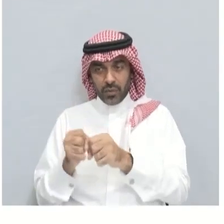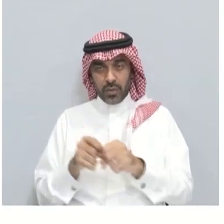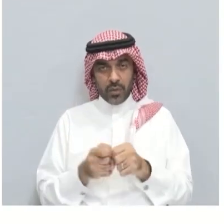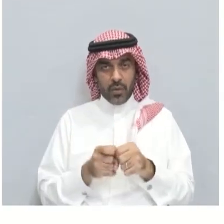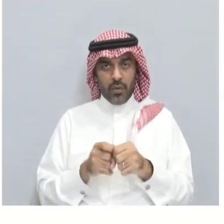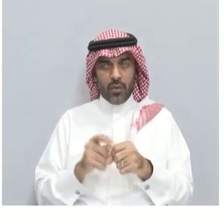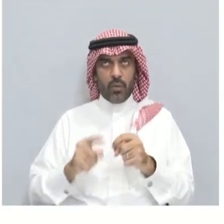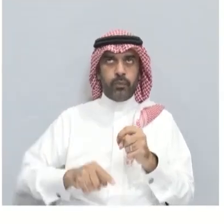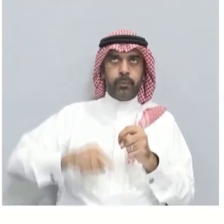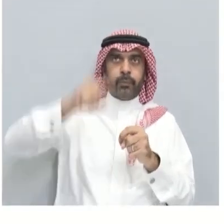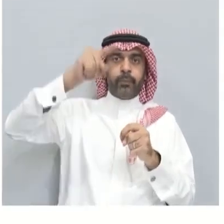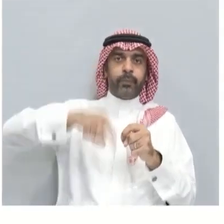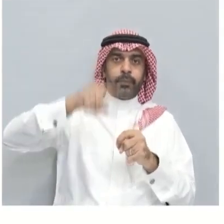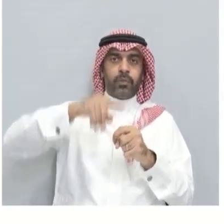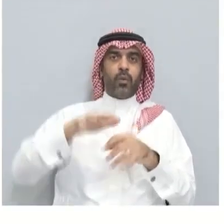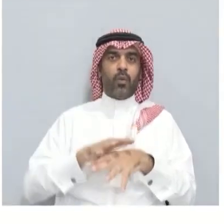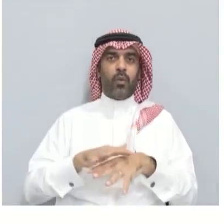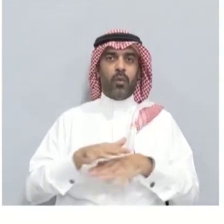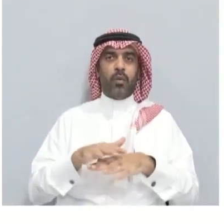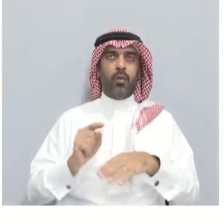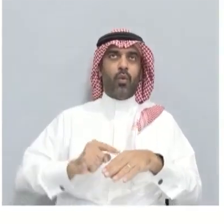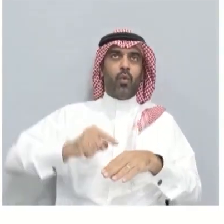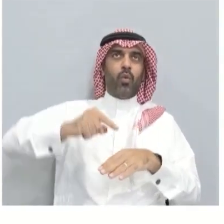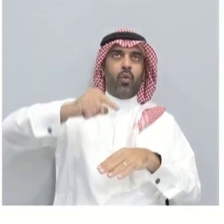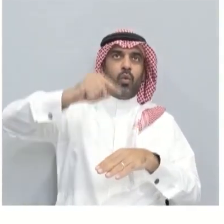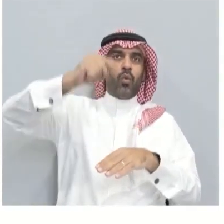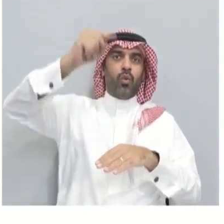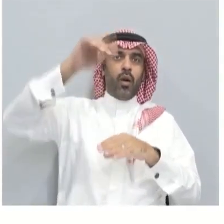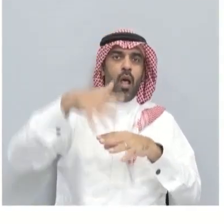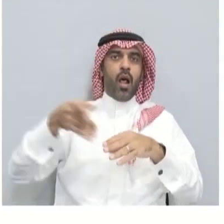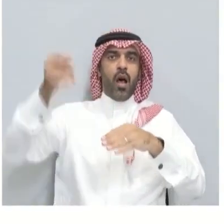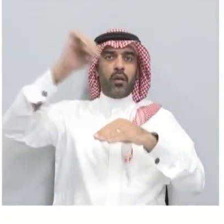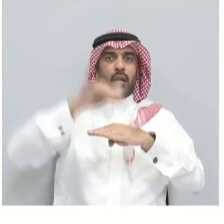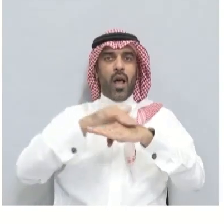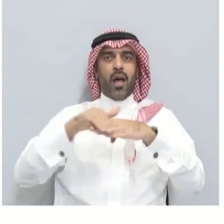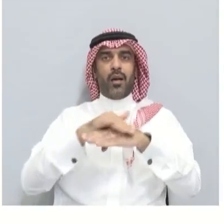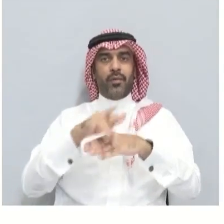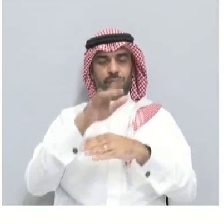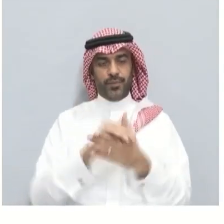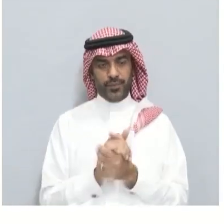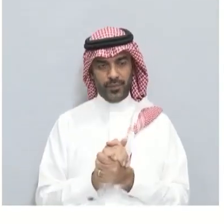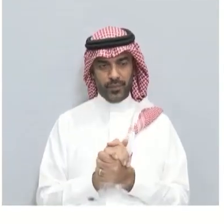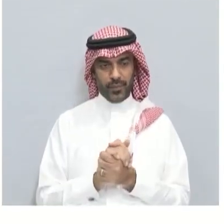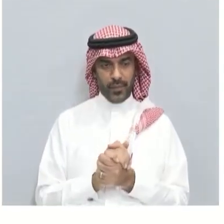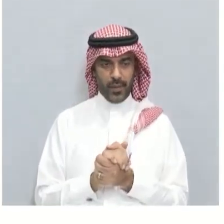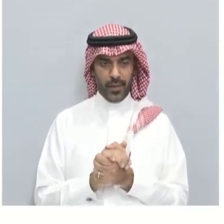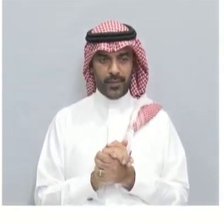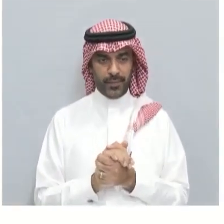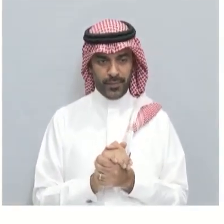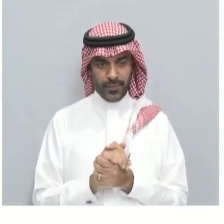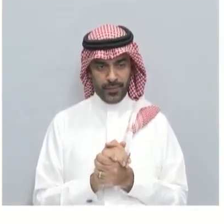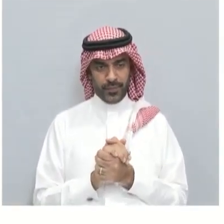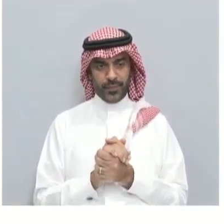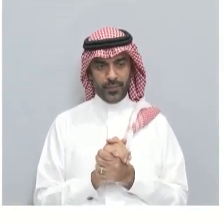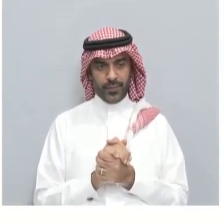الاجزاء ماذا المكسوره ل تنتقل هذه الار تنتقل الحركه هذه الارتداديه تشكل لي